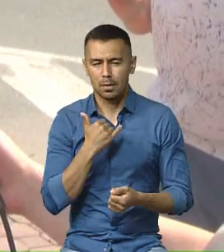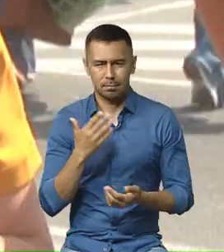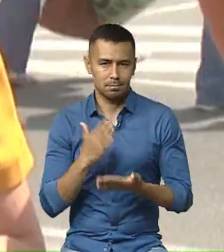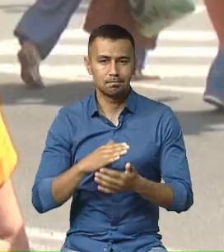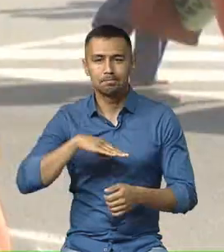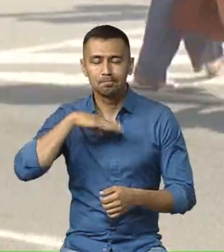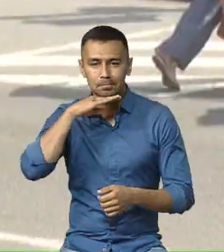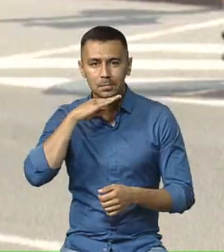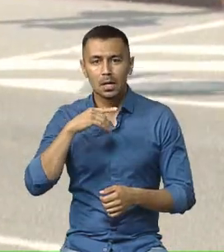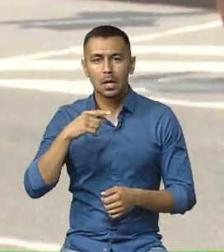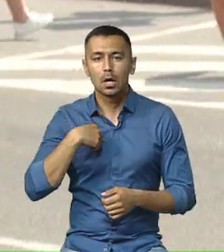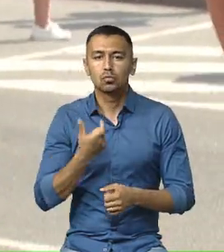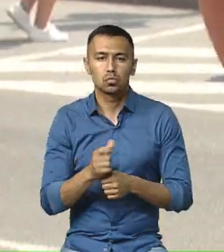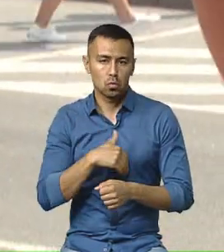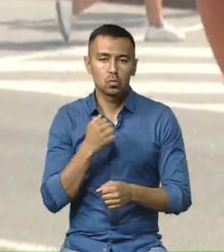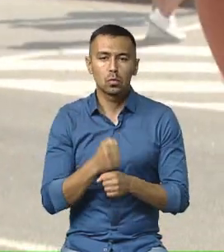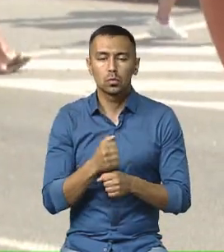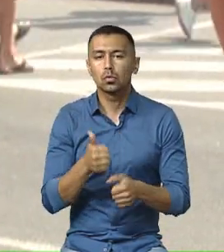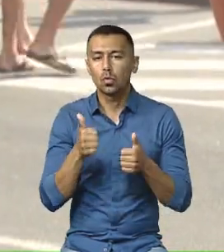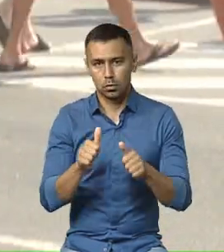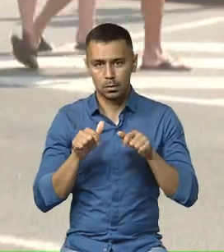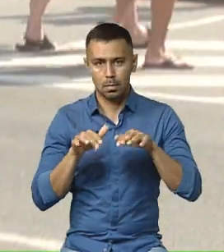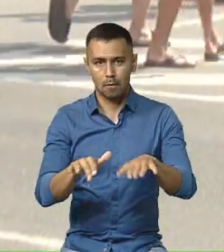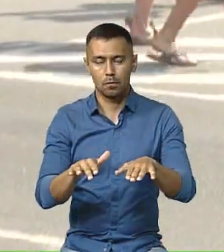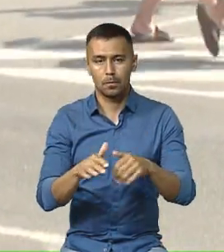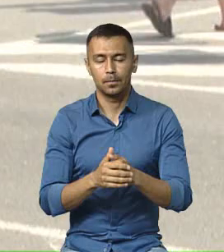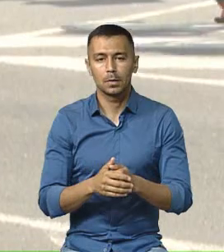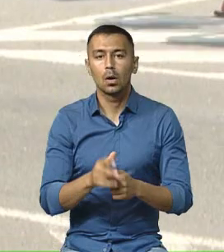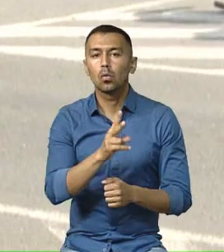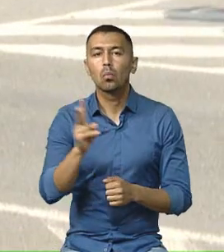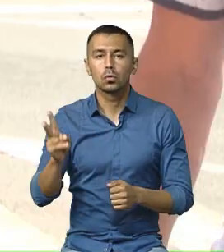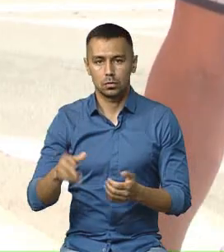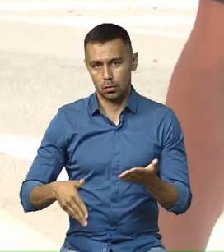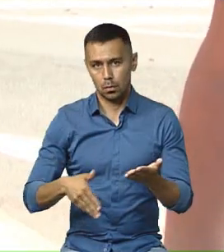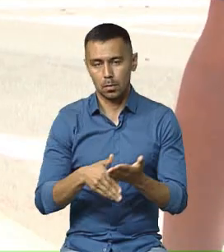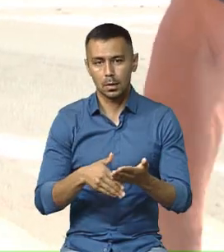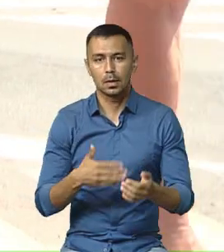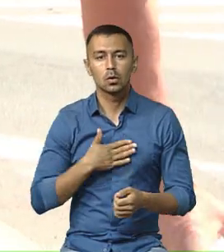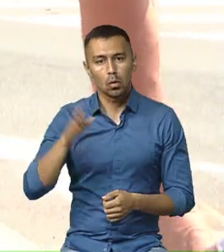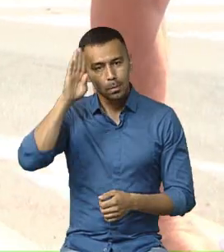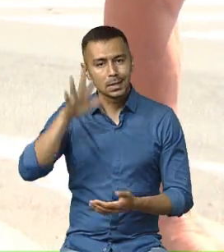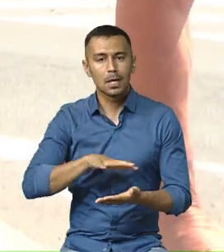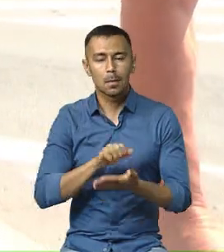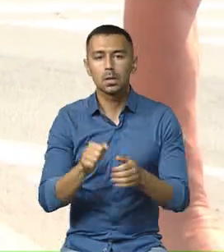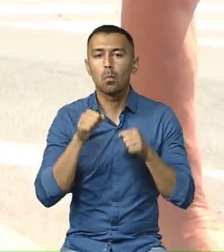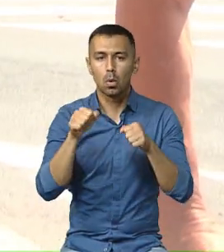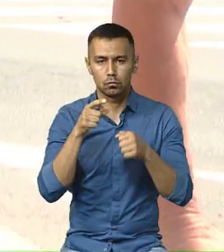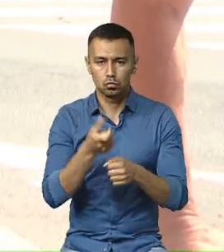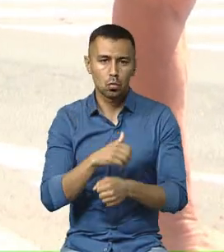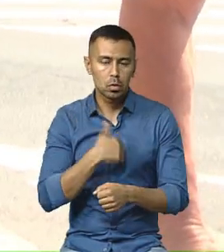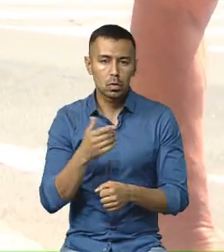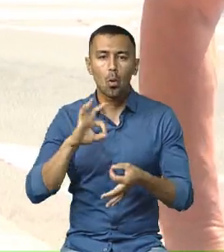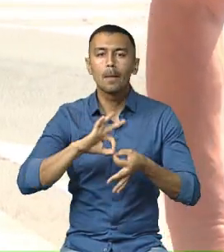вистачає. Каже, мама, я теж хочу зробити добру справу і комусь допомогти. Наш хлопчик займається боксом, він теж хоче